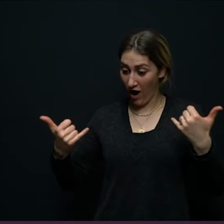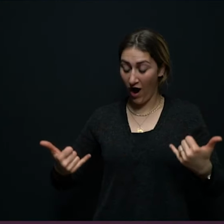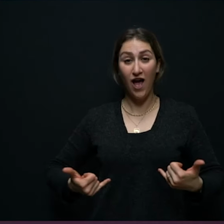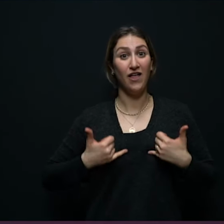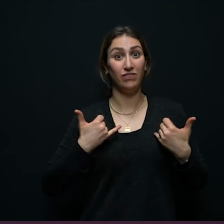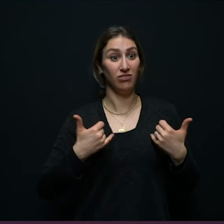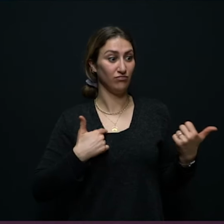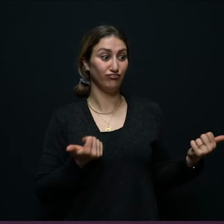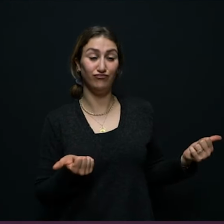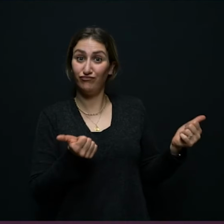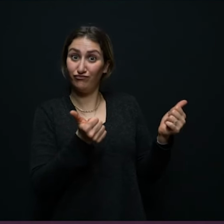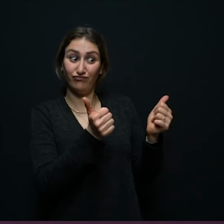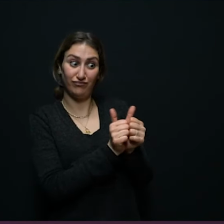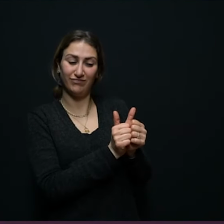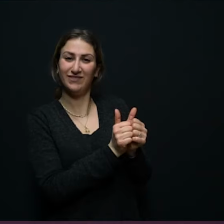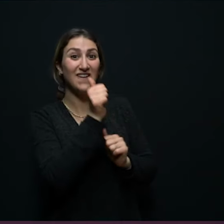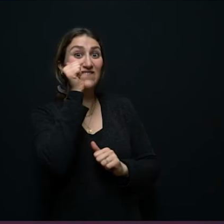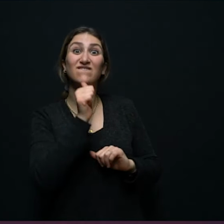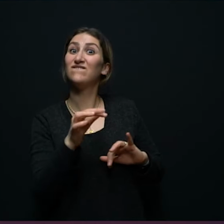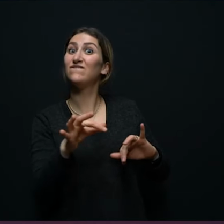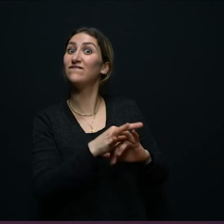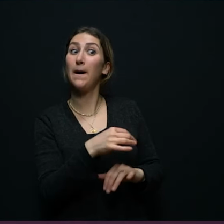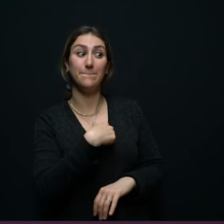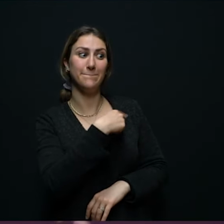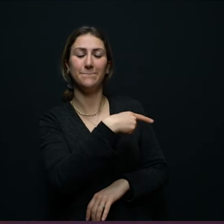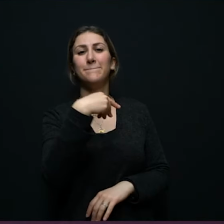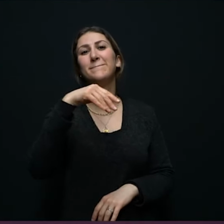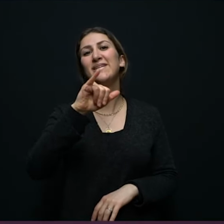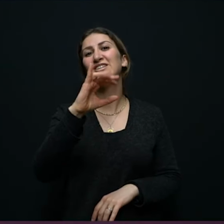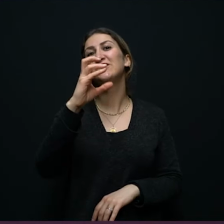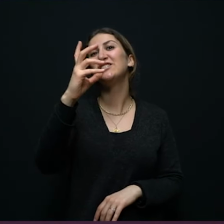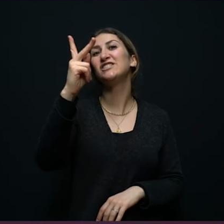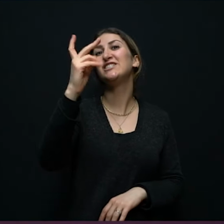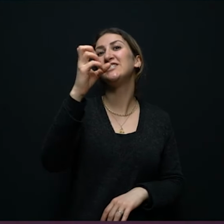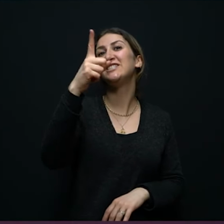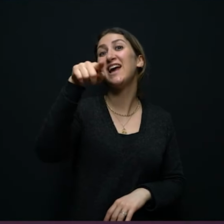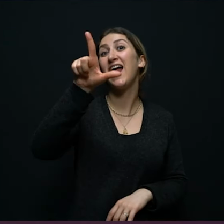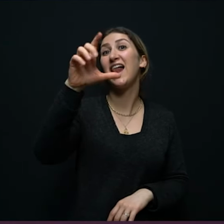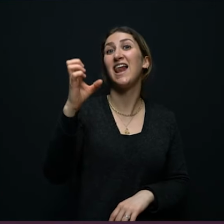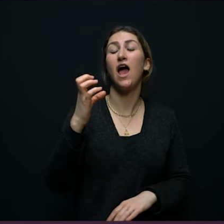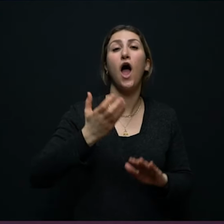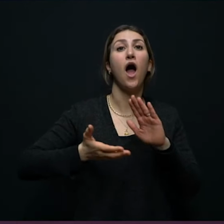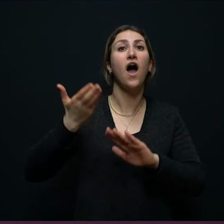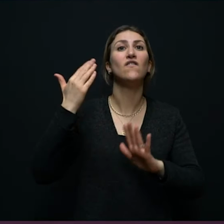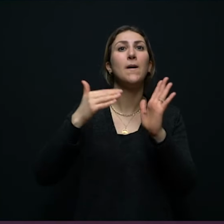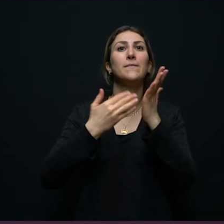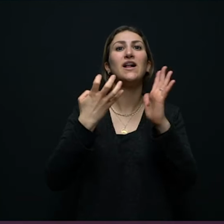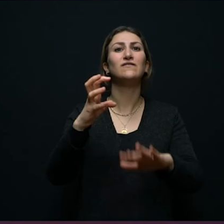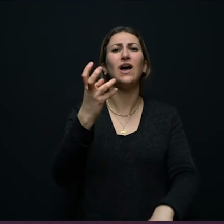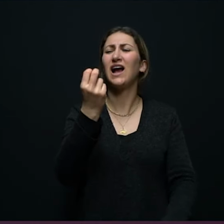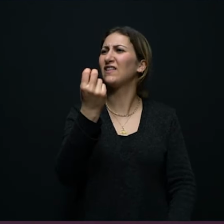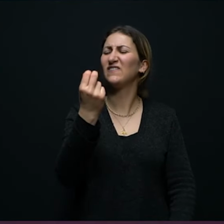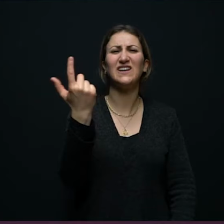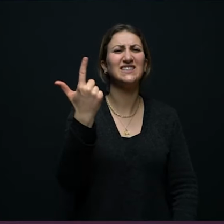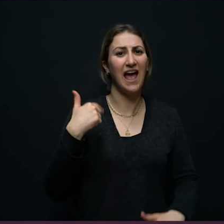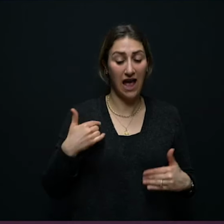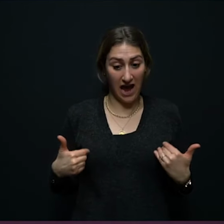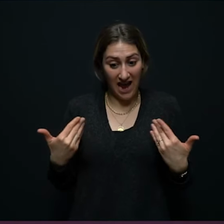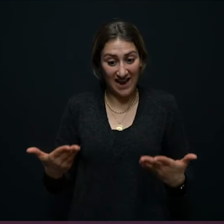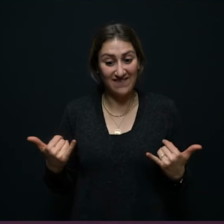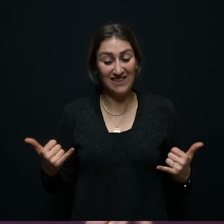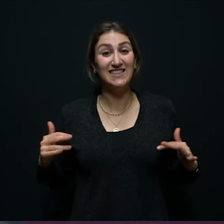ans 87 je suis arrivée dans l'église y avait plein de jeunes filles j'ai fait un camp d'enfants avec plein de monitrices